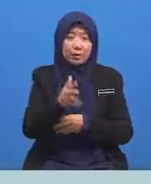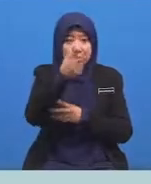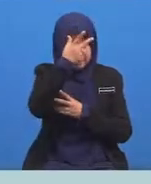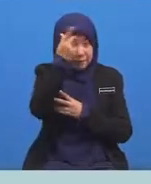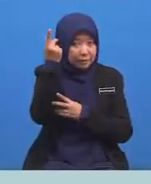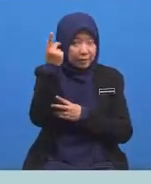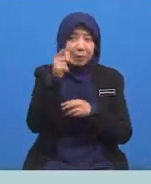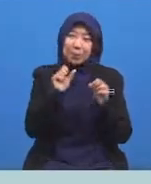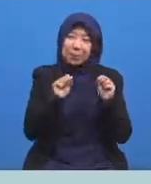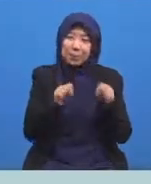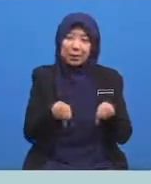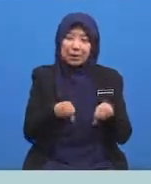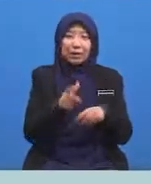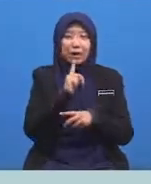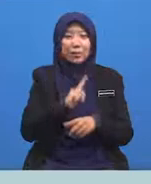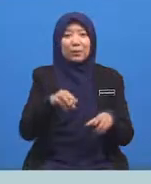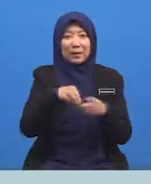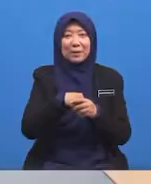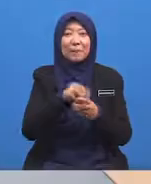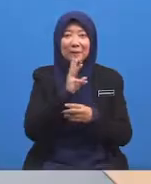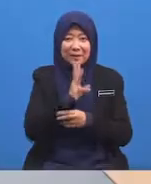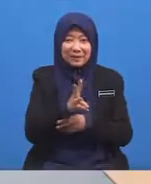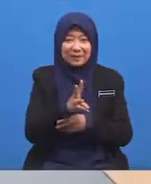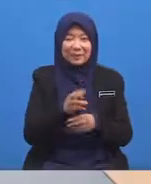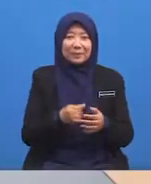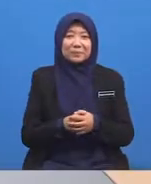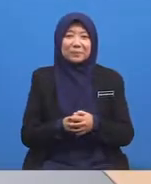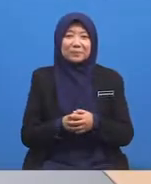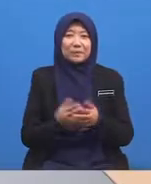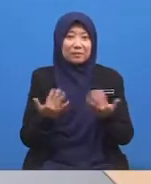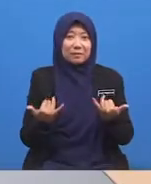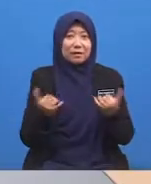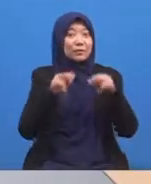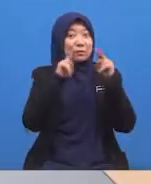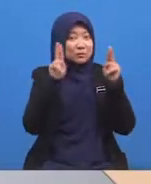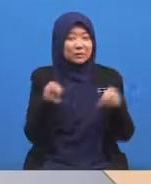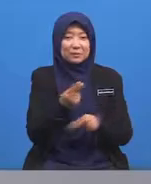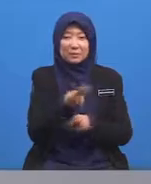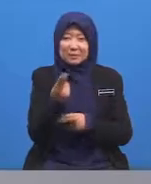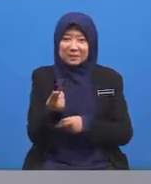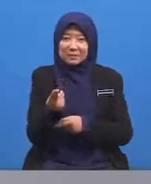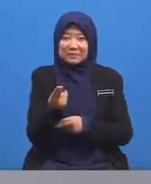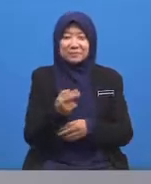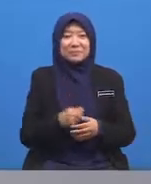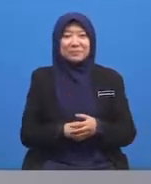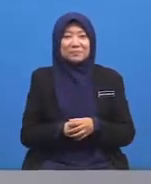kerana boleh larut di dalam air. Mari kita uji bahan seterusnya.